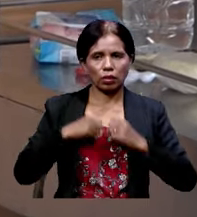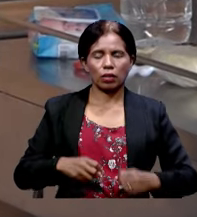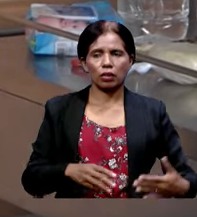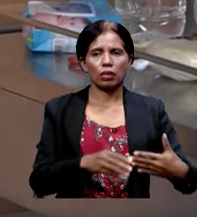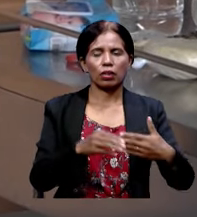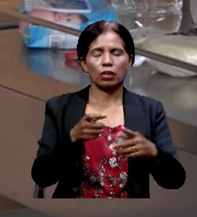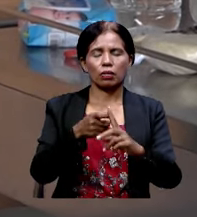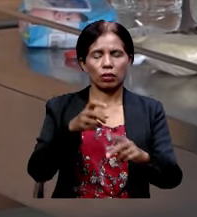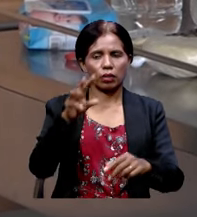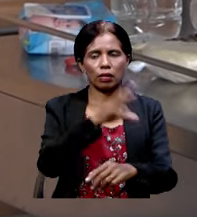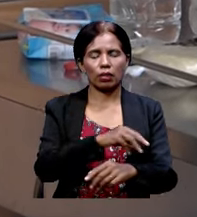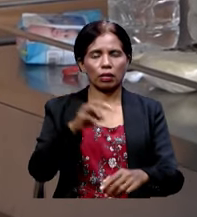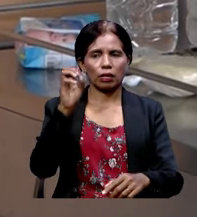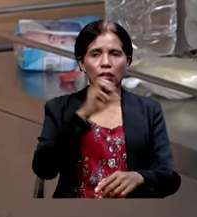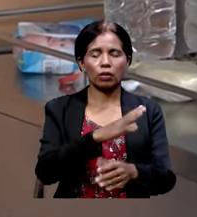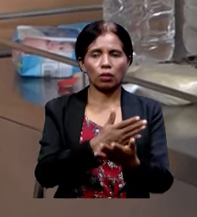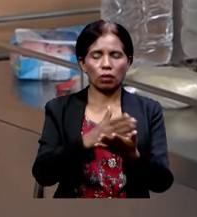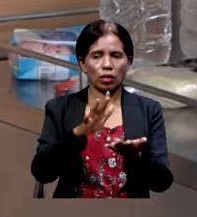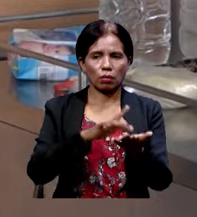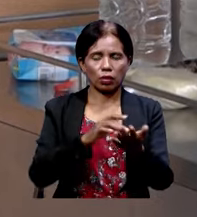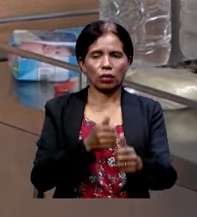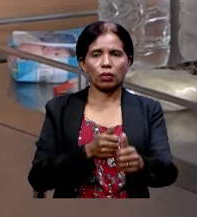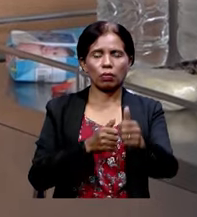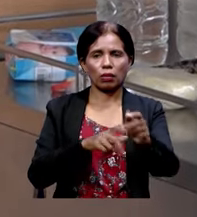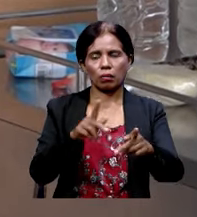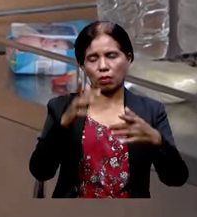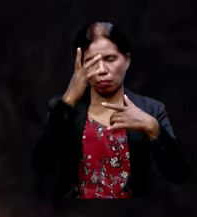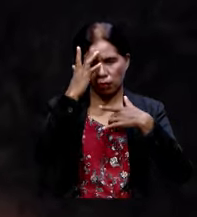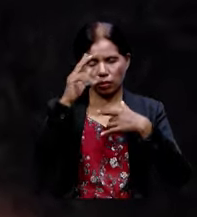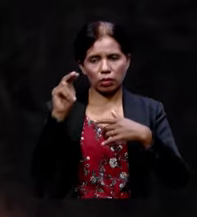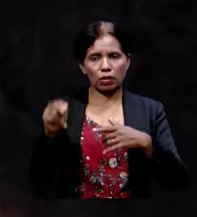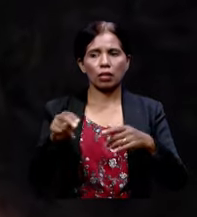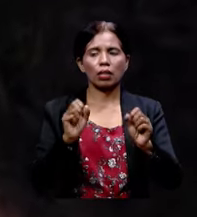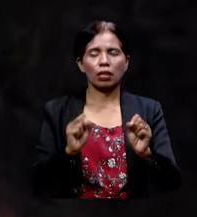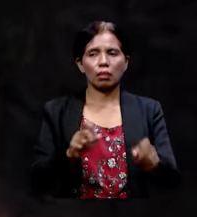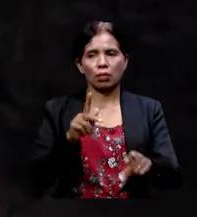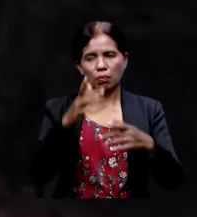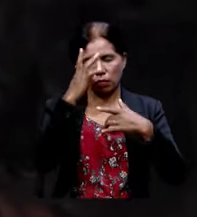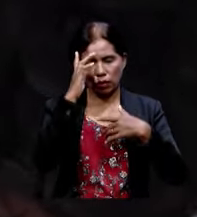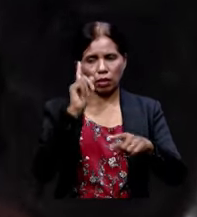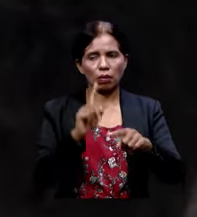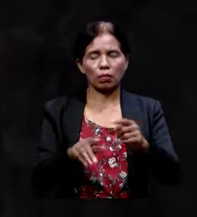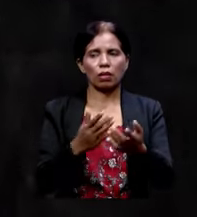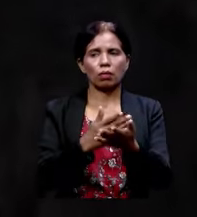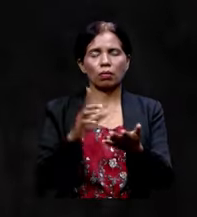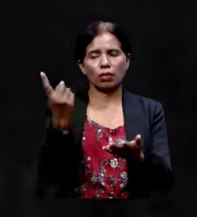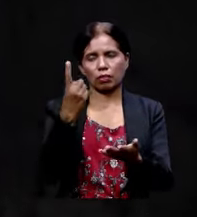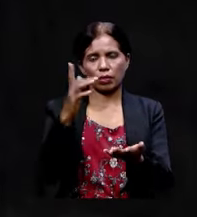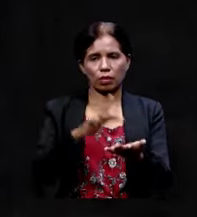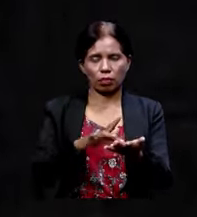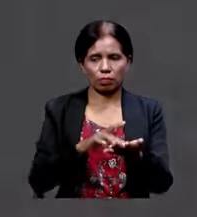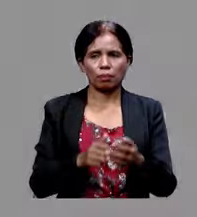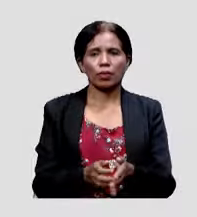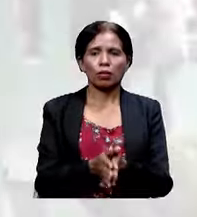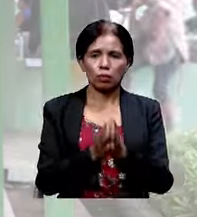Eli Luz Reis Amaral atu sosa ai moruk baseia ba paciente nia moras nune paciente la bele sosa bebe kai moruk. Suba be